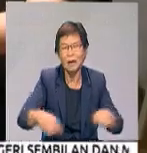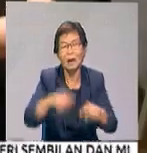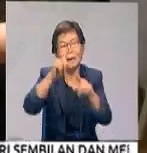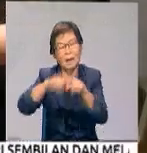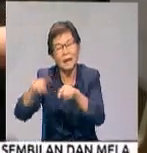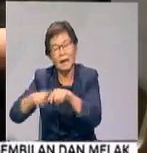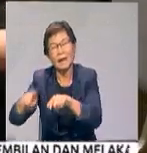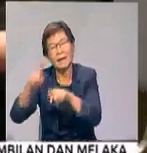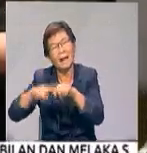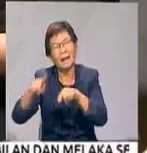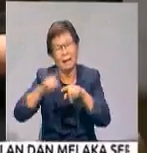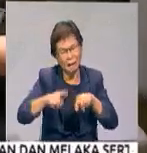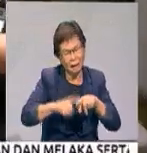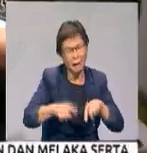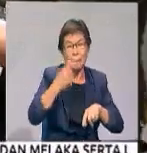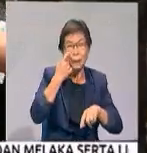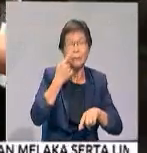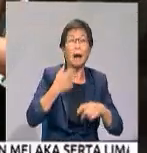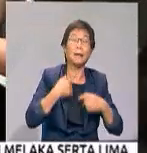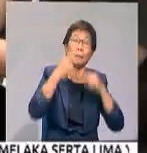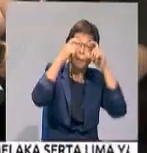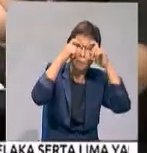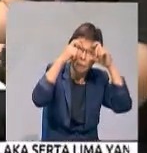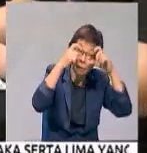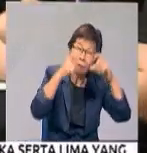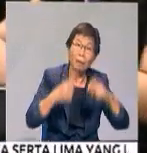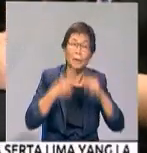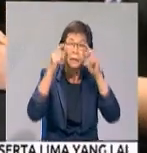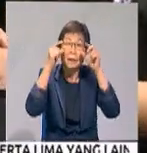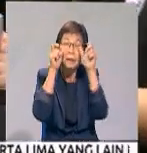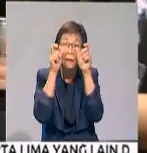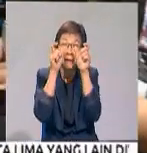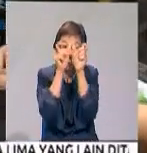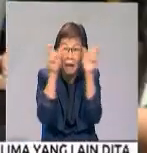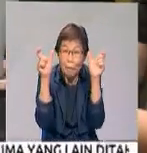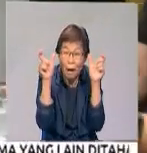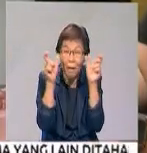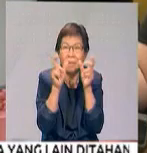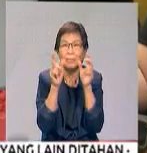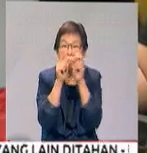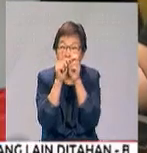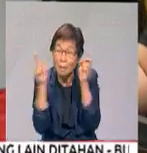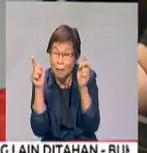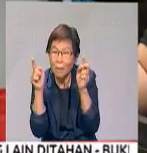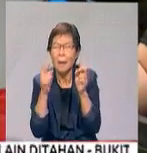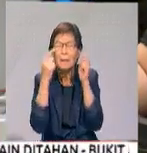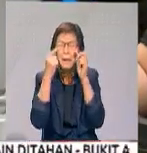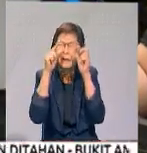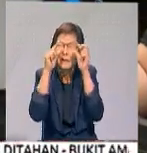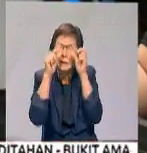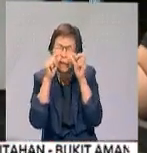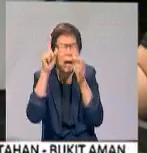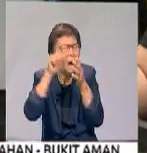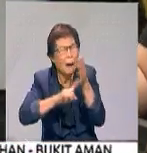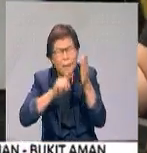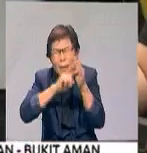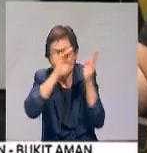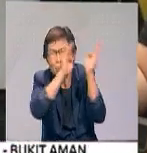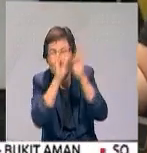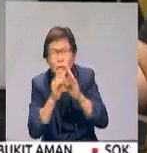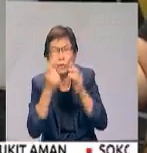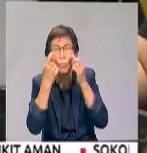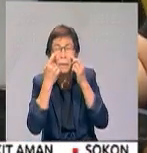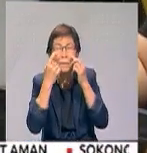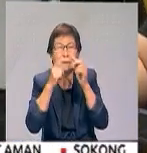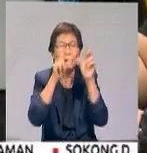Pelbagai jenis mata, ada yang mata besar, ada yang mata lebar, ada yang mata kecil. Apa jua bentuk mata